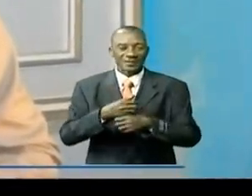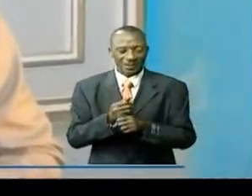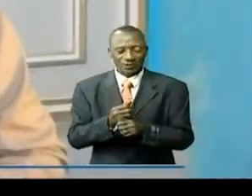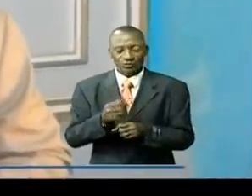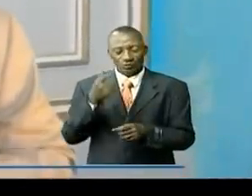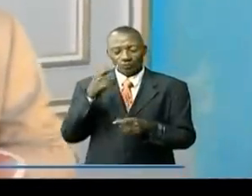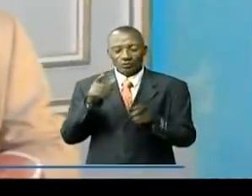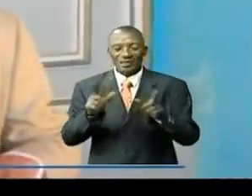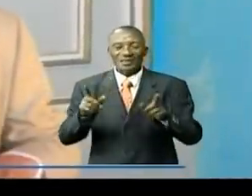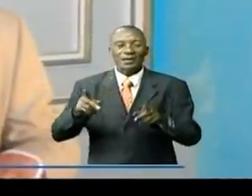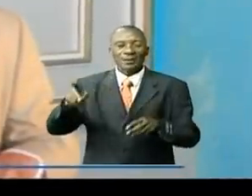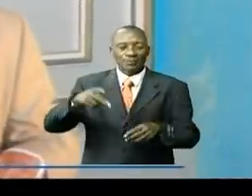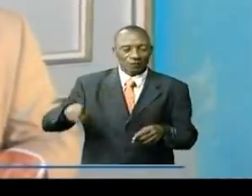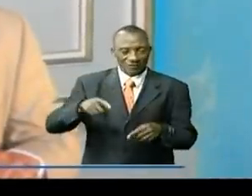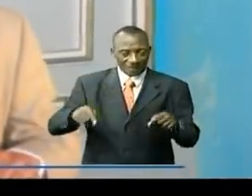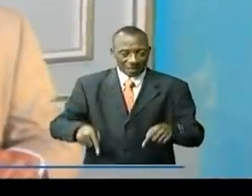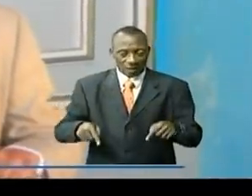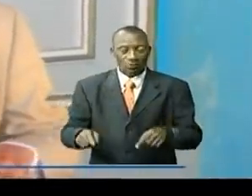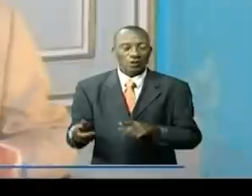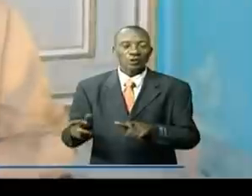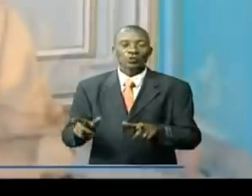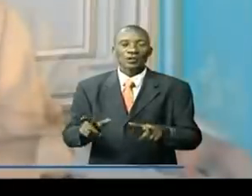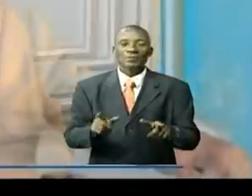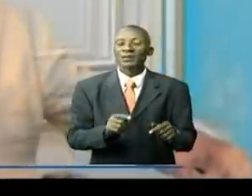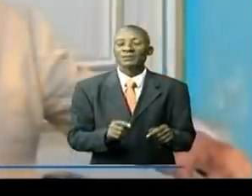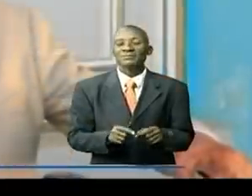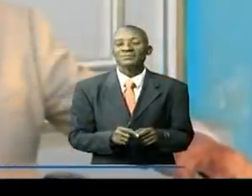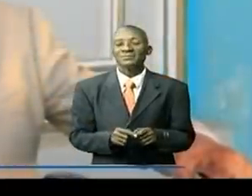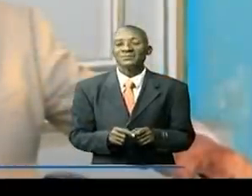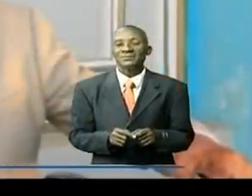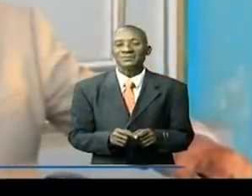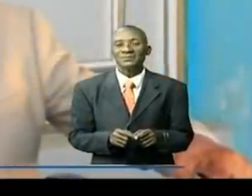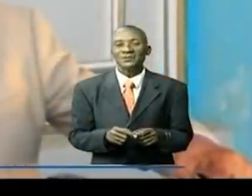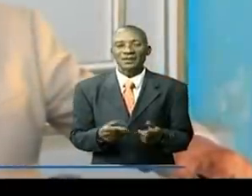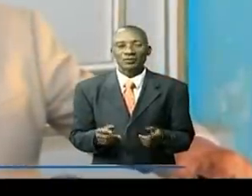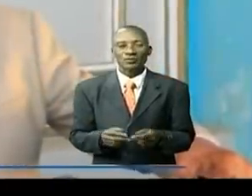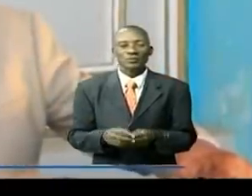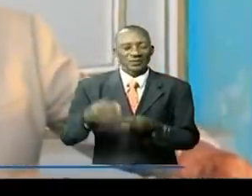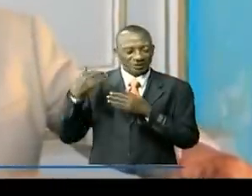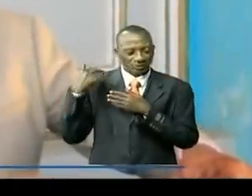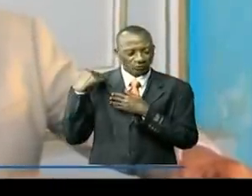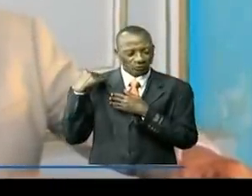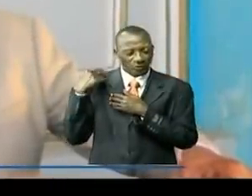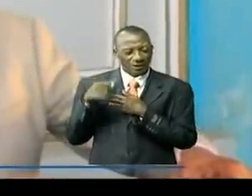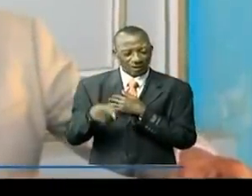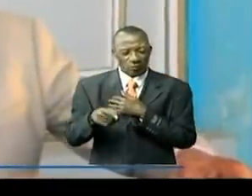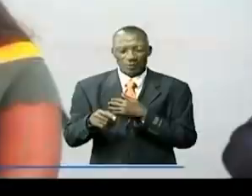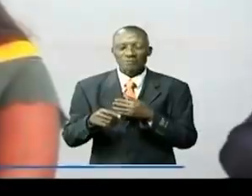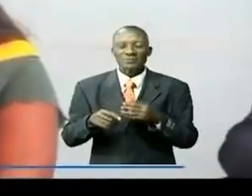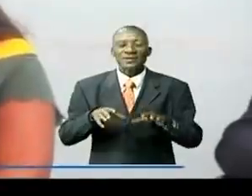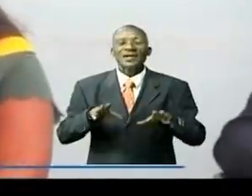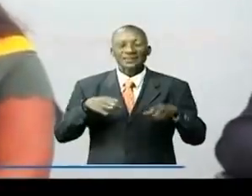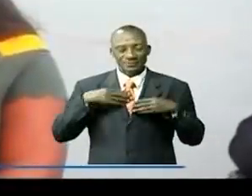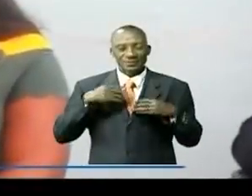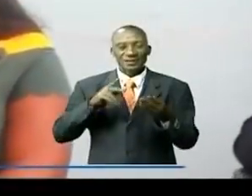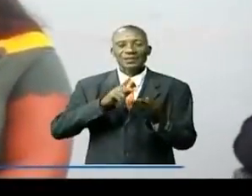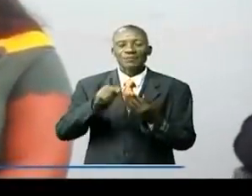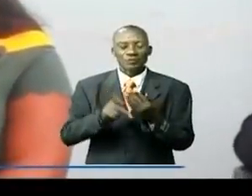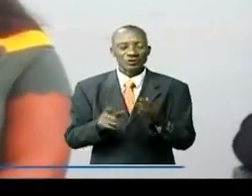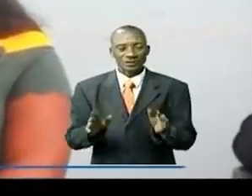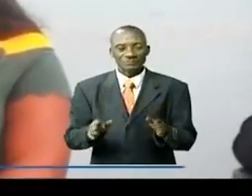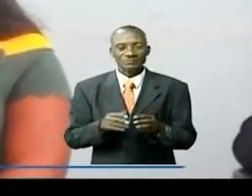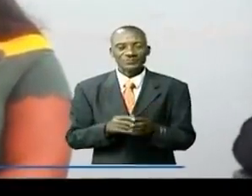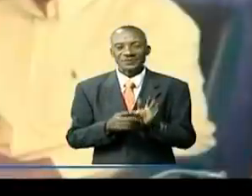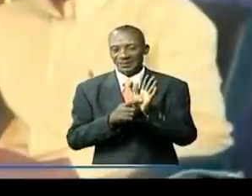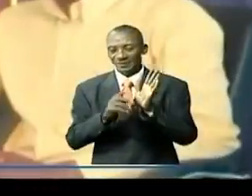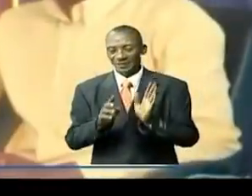provinciales. Nous sommes en septembre 2020. Et l'autorité avait accueilli chaleureusement ce projet. Toutes les ententes de football du